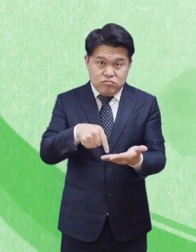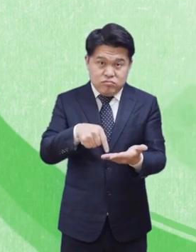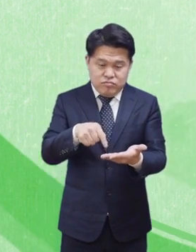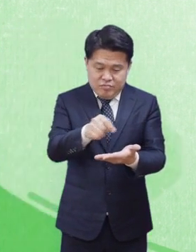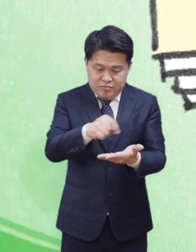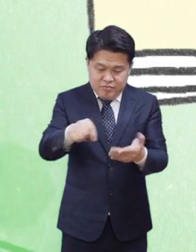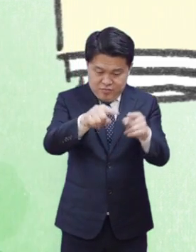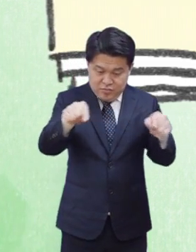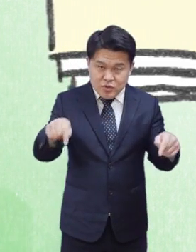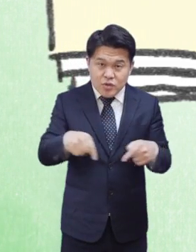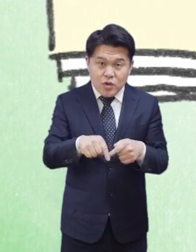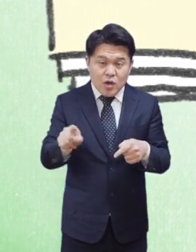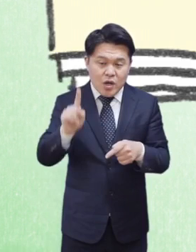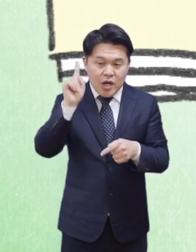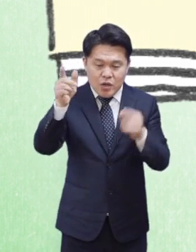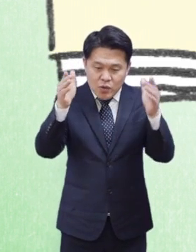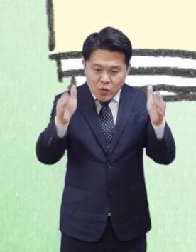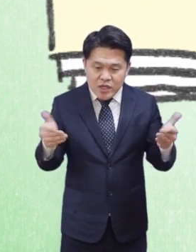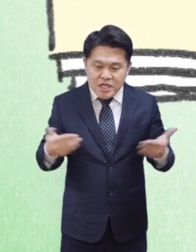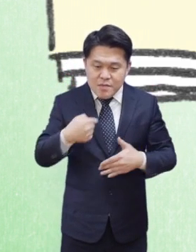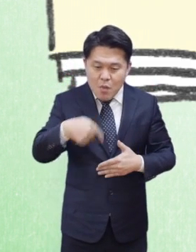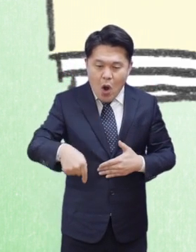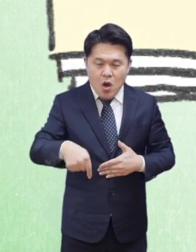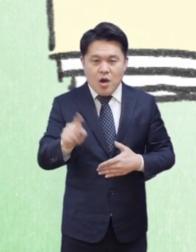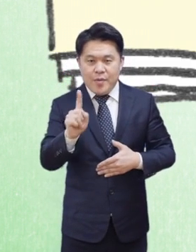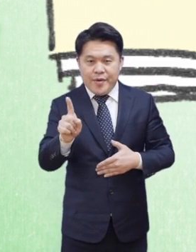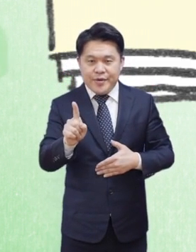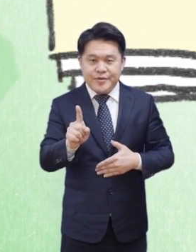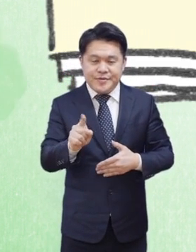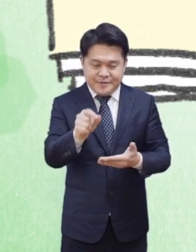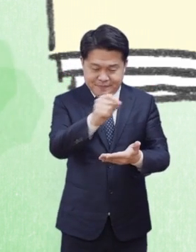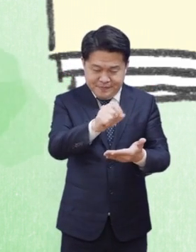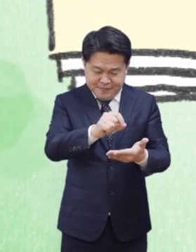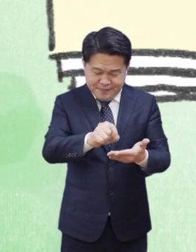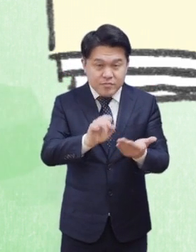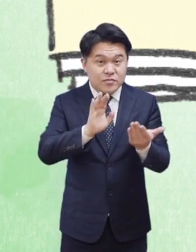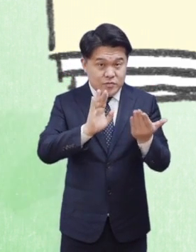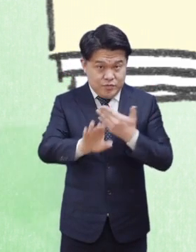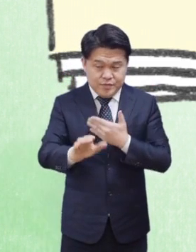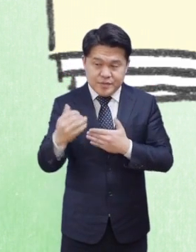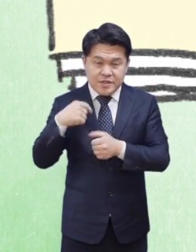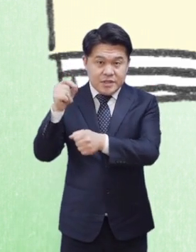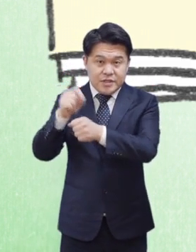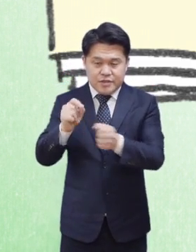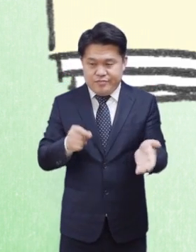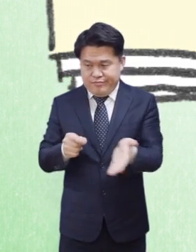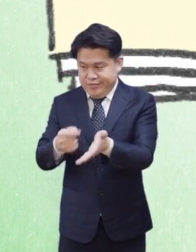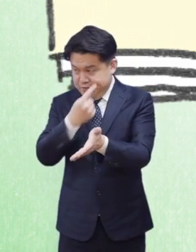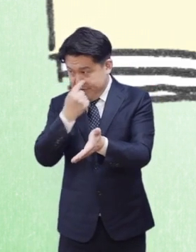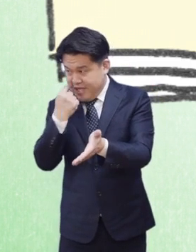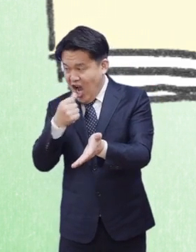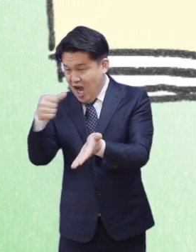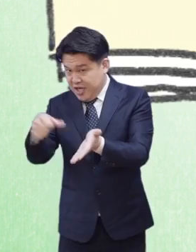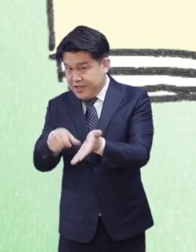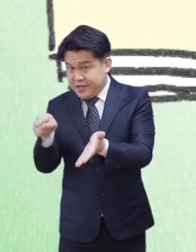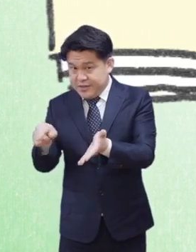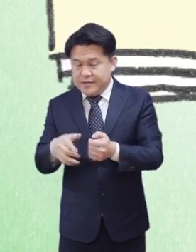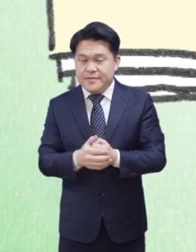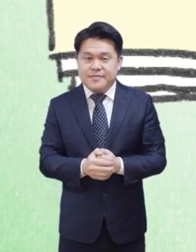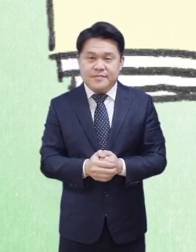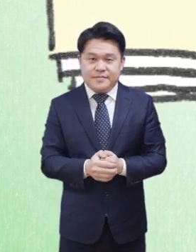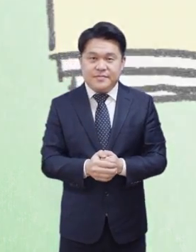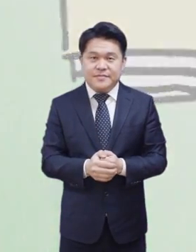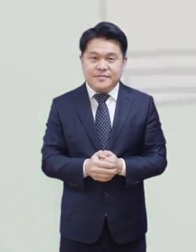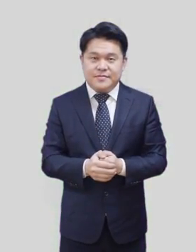합니다. 근무일지는 하루 동안 일한 내용을 사실대로 쓰고 담당 직원에게 확인을 받습니다.